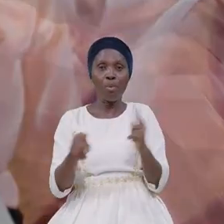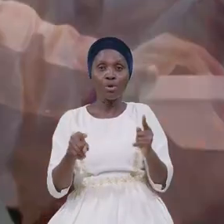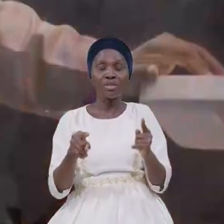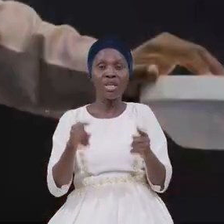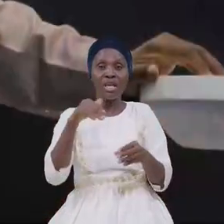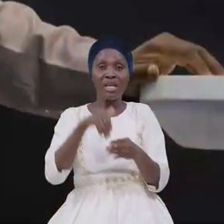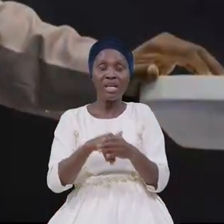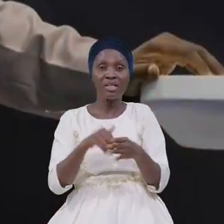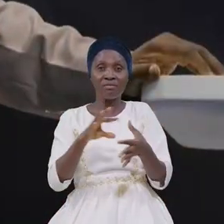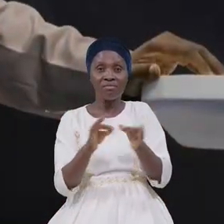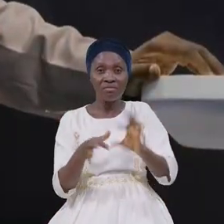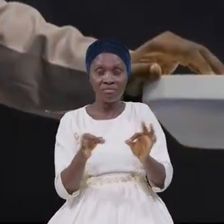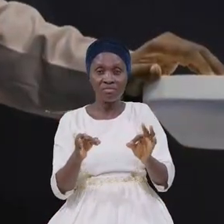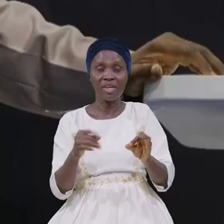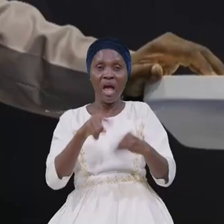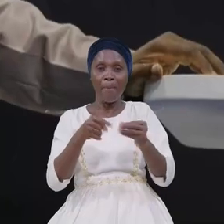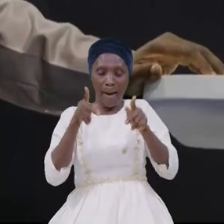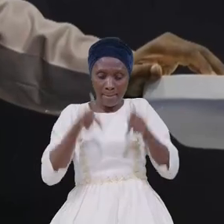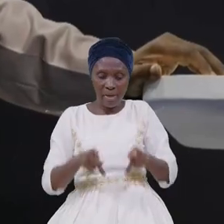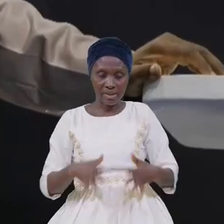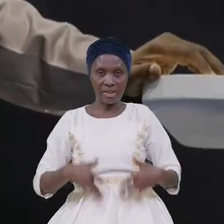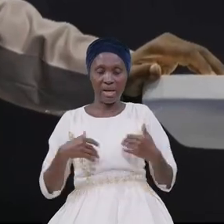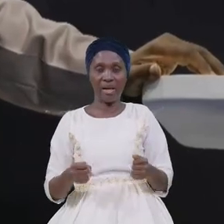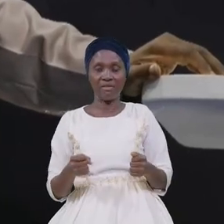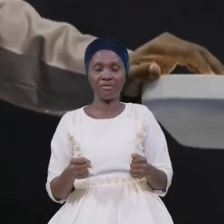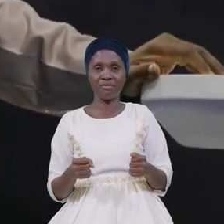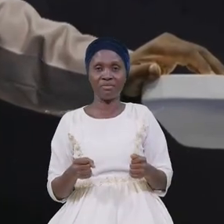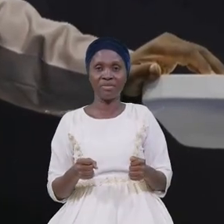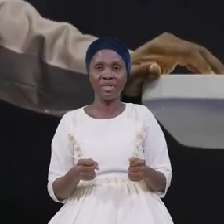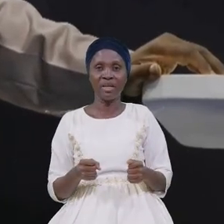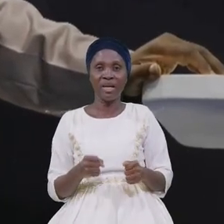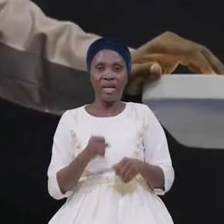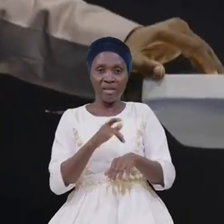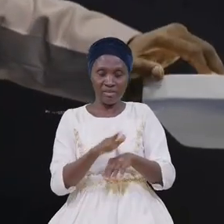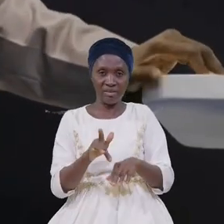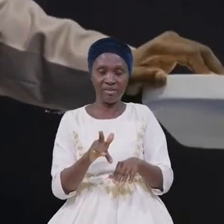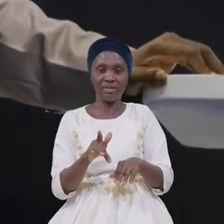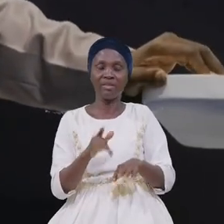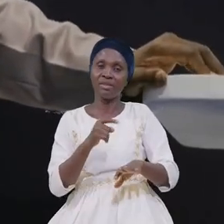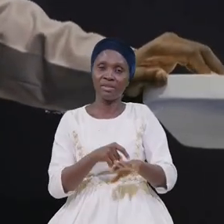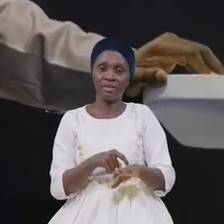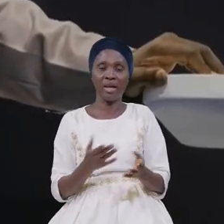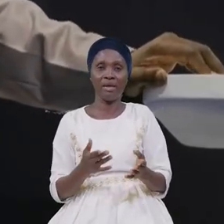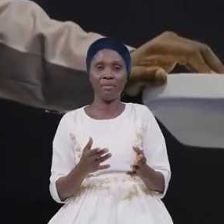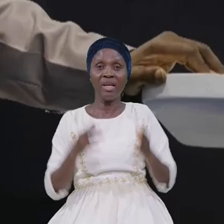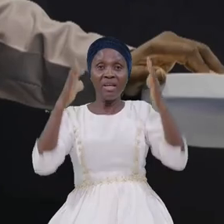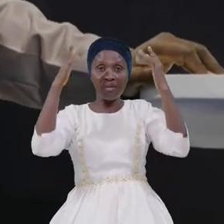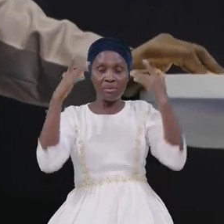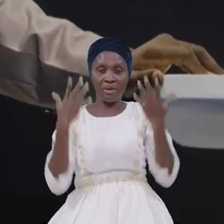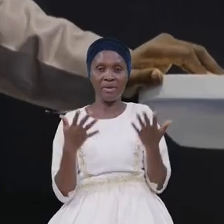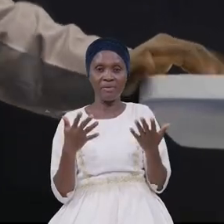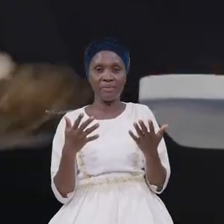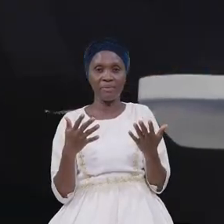venez tôt. Votre pluie est prête. Âgés, venez. La pluie de la